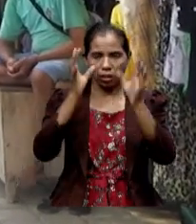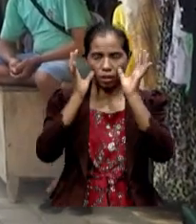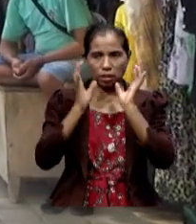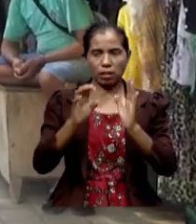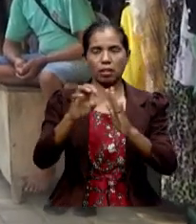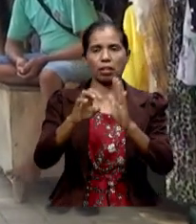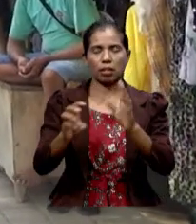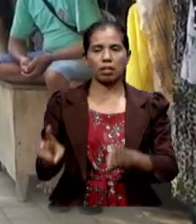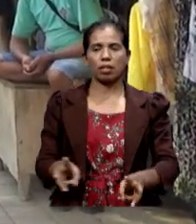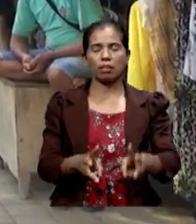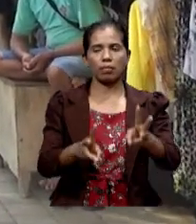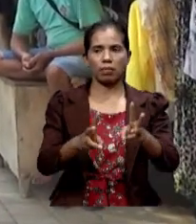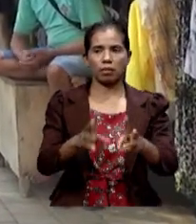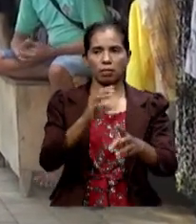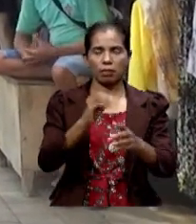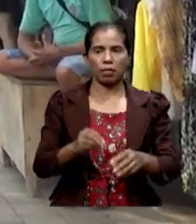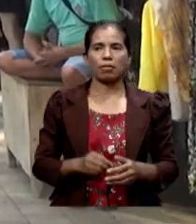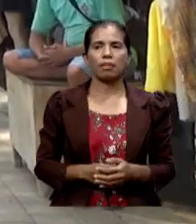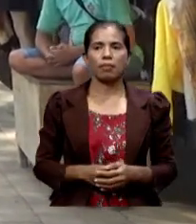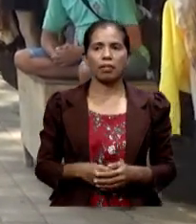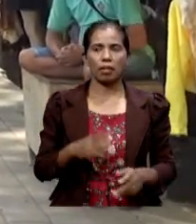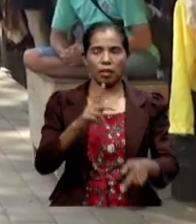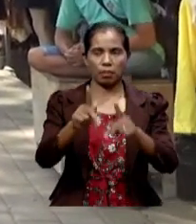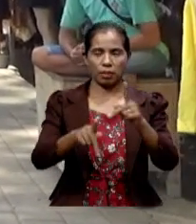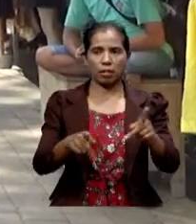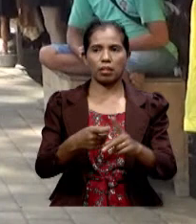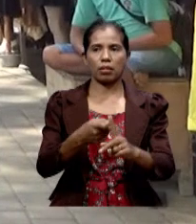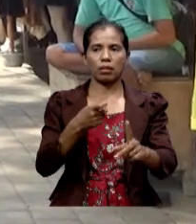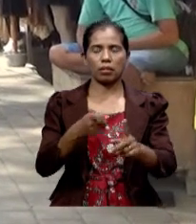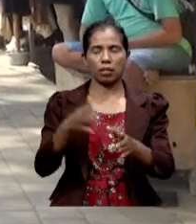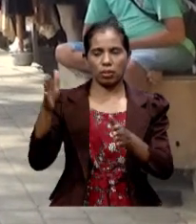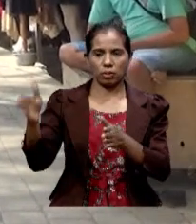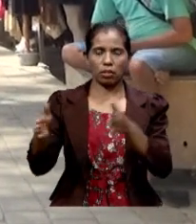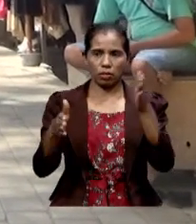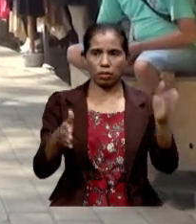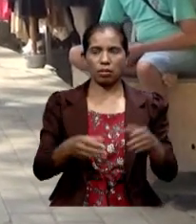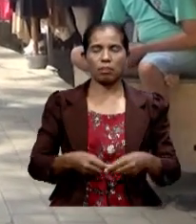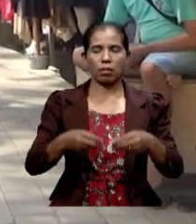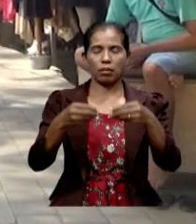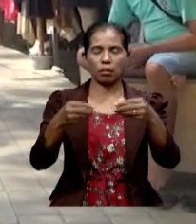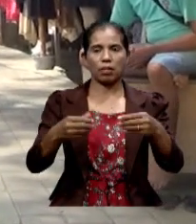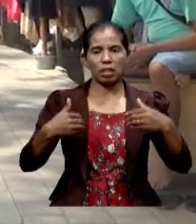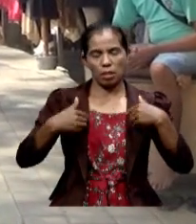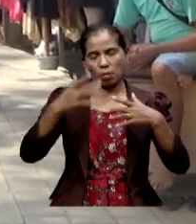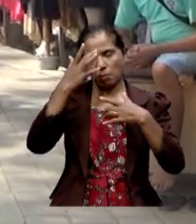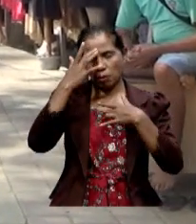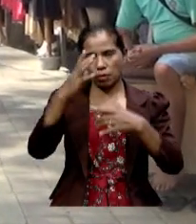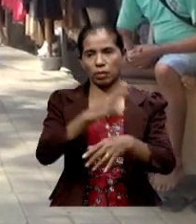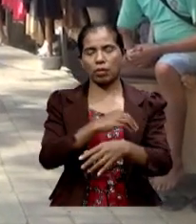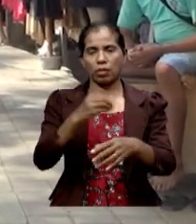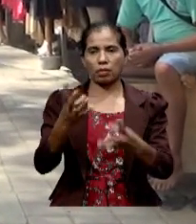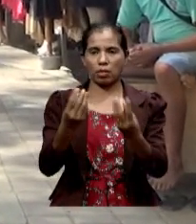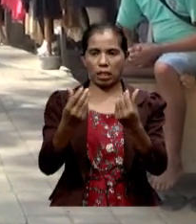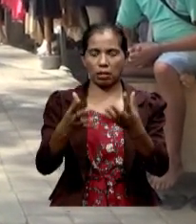Strada publik ini saya nasi ni bela apa kata mus, emas strada memang ia sur nasi nasi bela fuan hamus moras nyusi. Ira ira strada